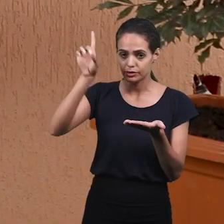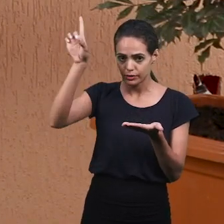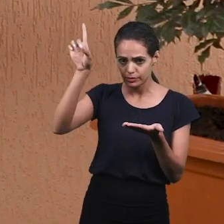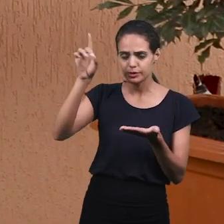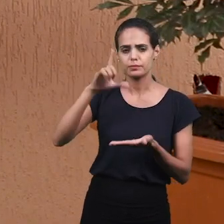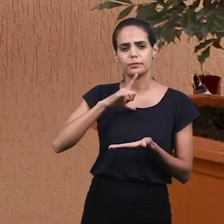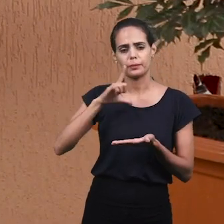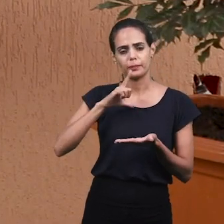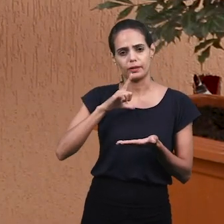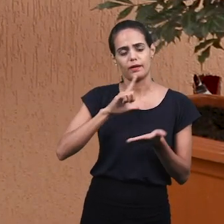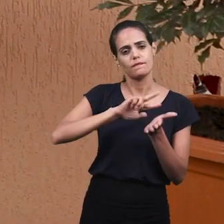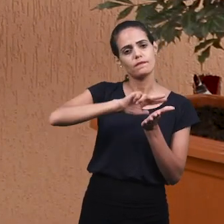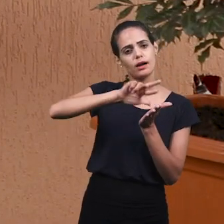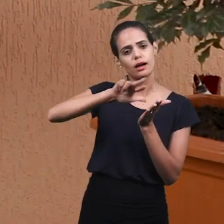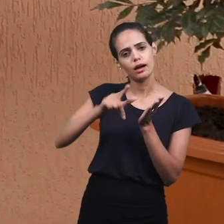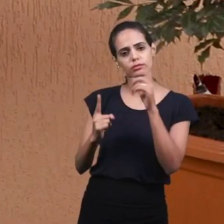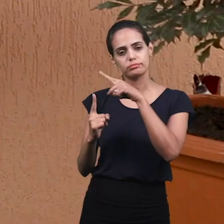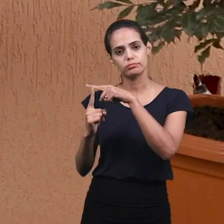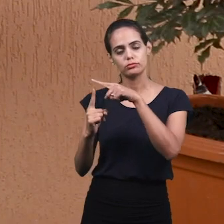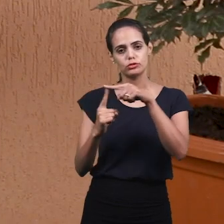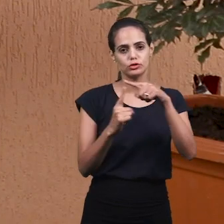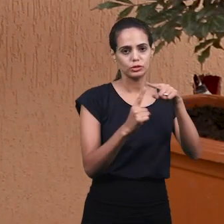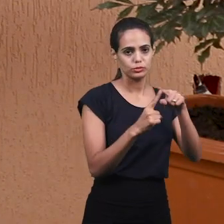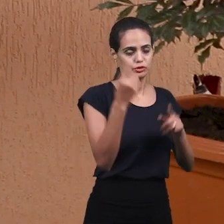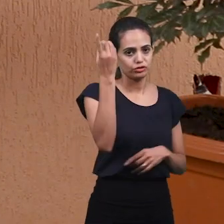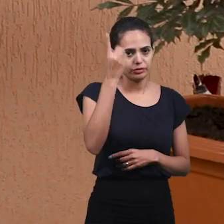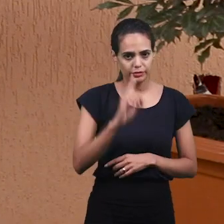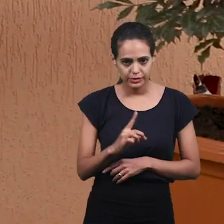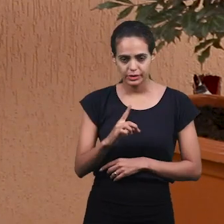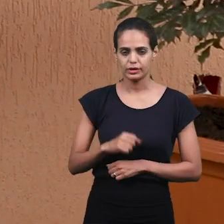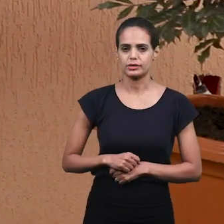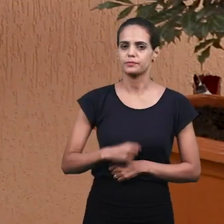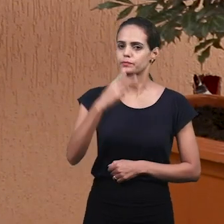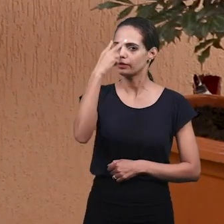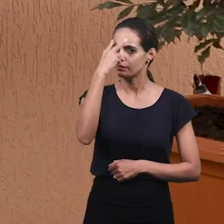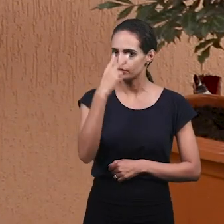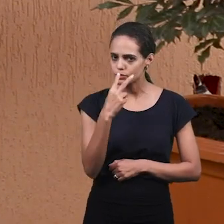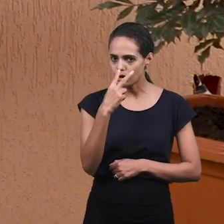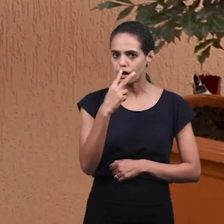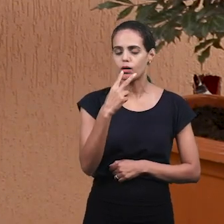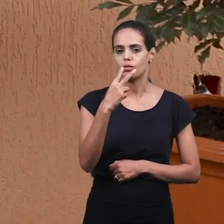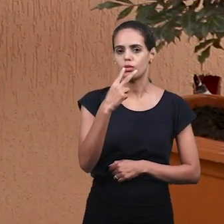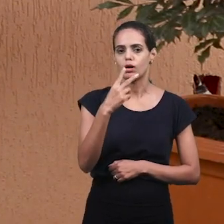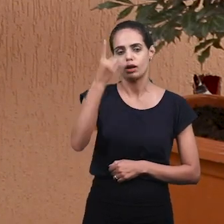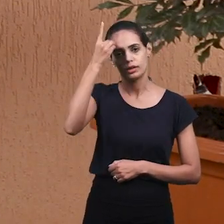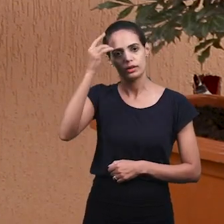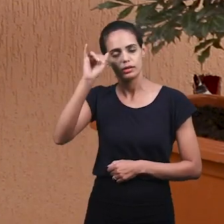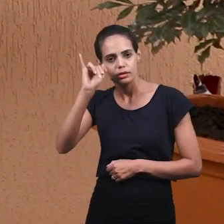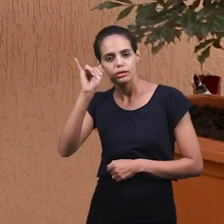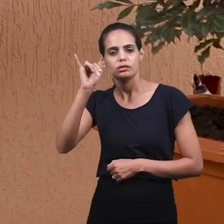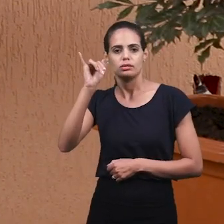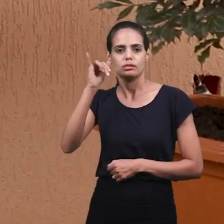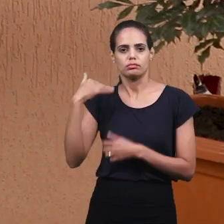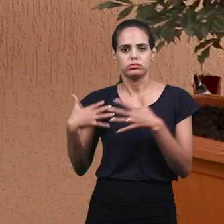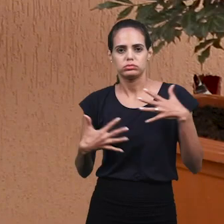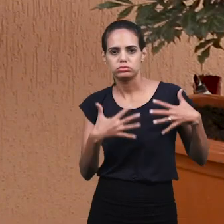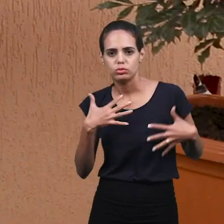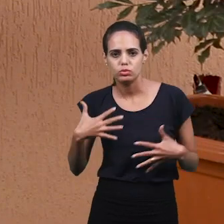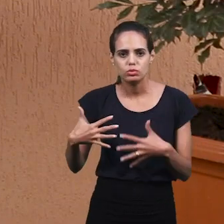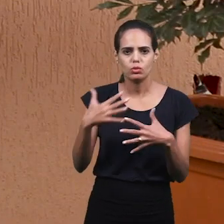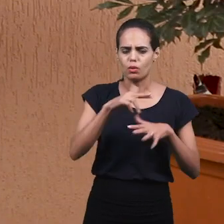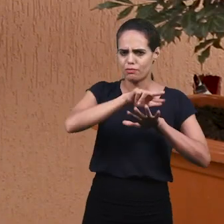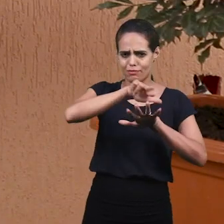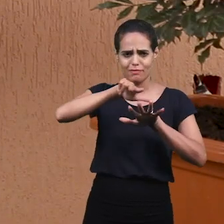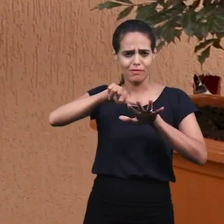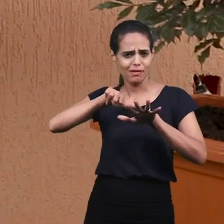Et nous avons plusieurs handicaps à être répondus. Nous avons les handicaps visuels, intellectuels,